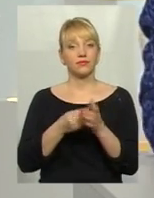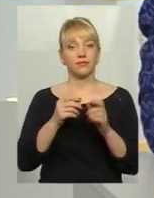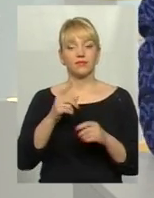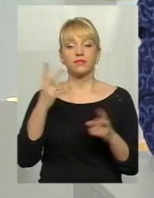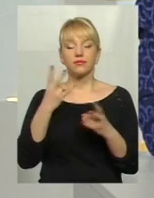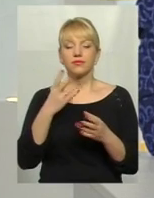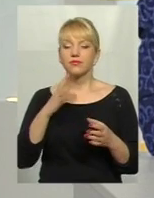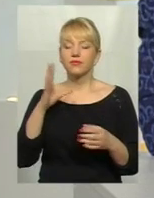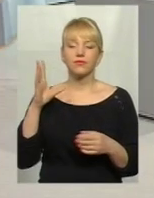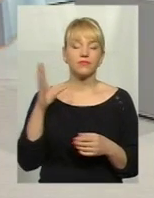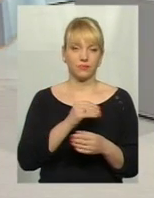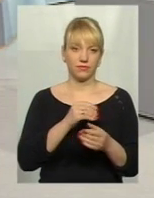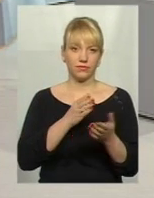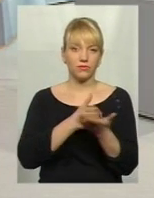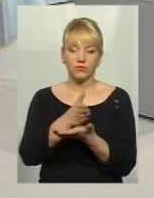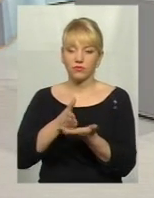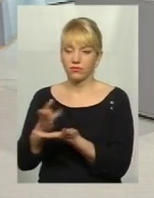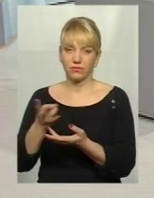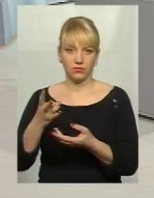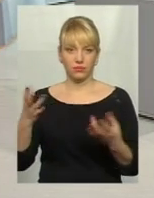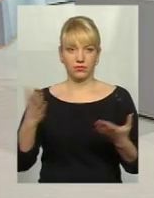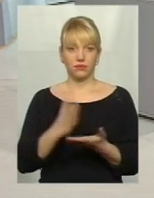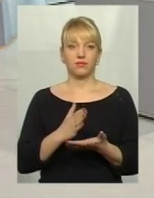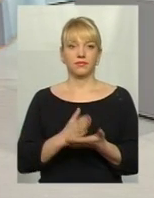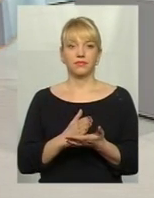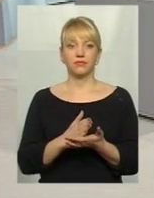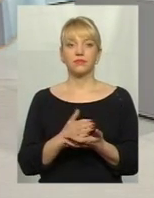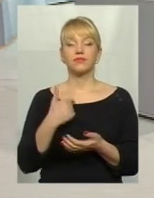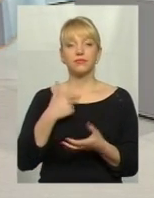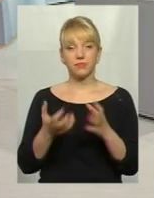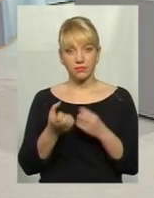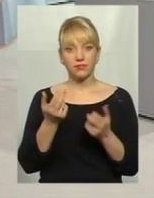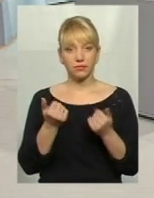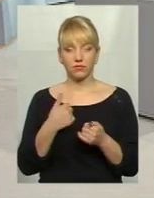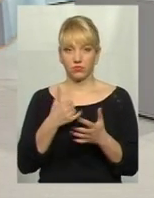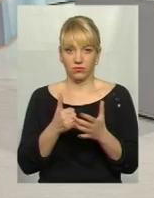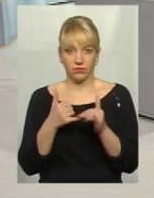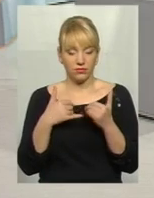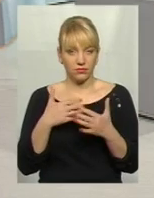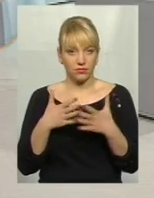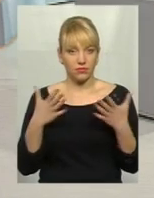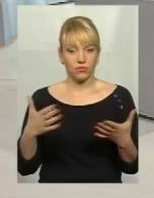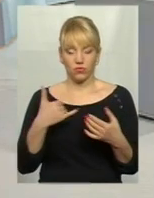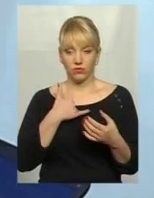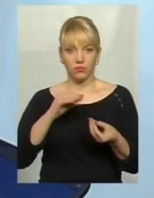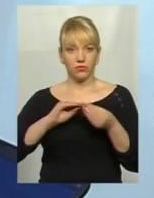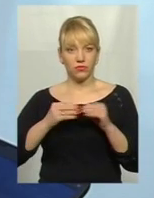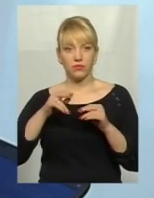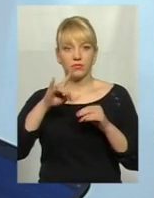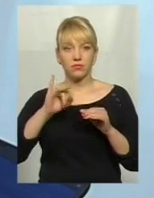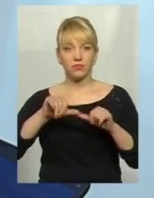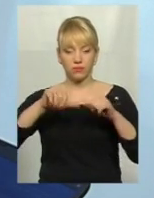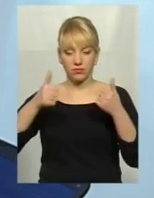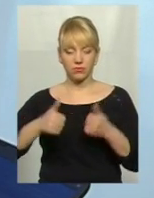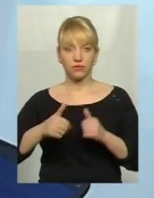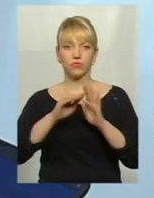Треба мати всі структури. Я підтримую Сергія Віталійовича в тому, що найбільша в мене на сьогоднішній день проблема при формуванні